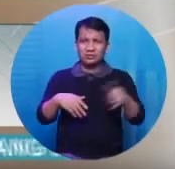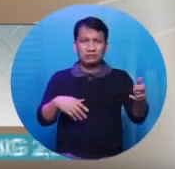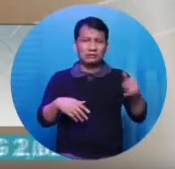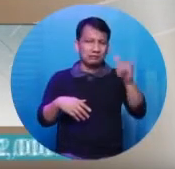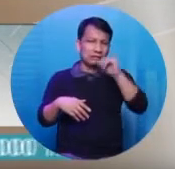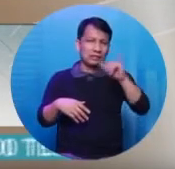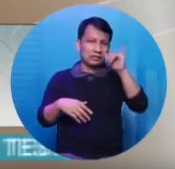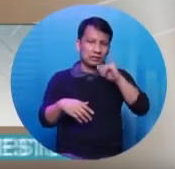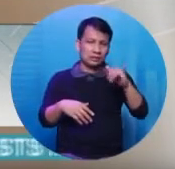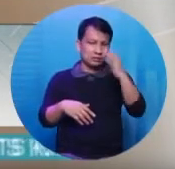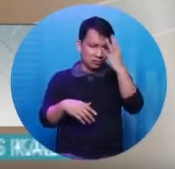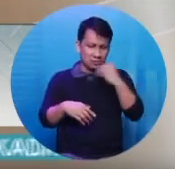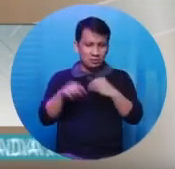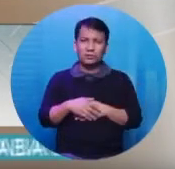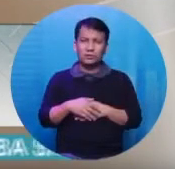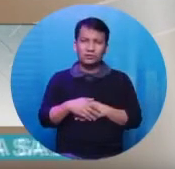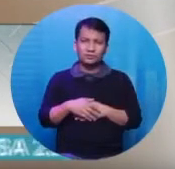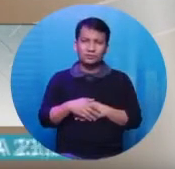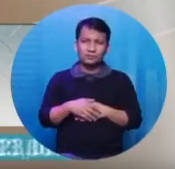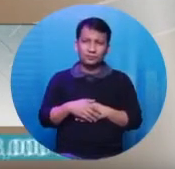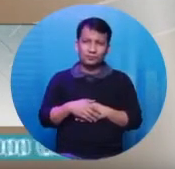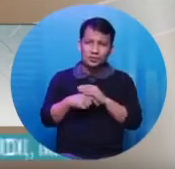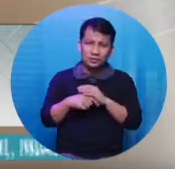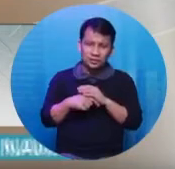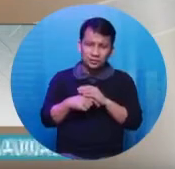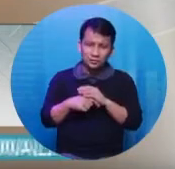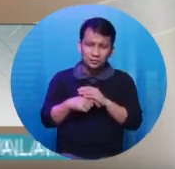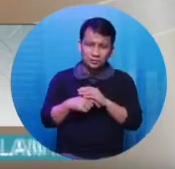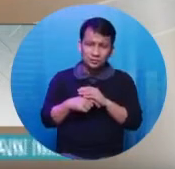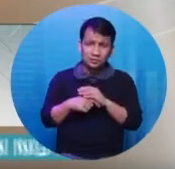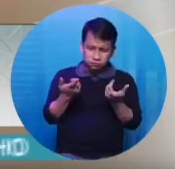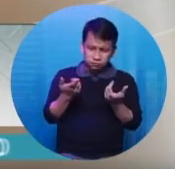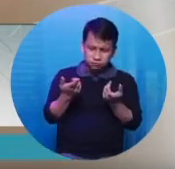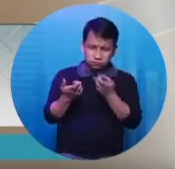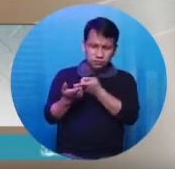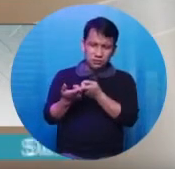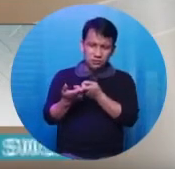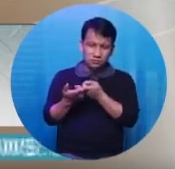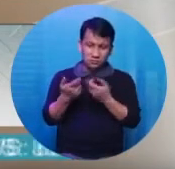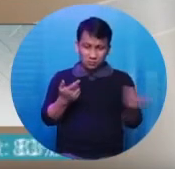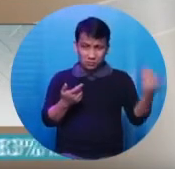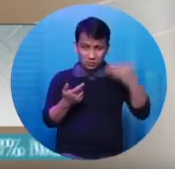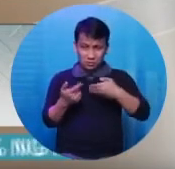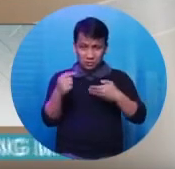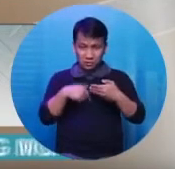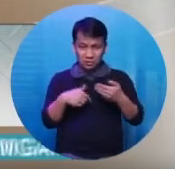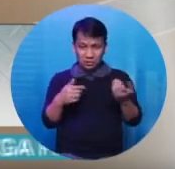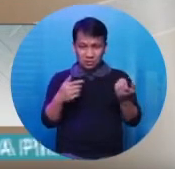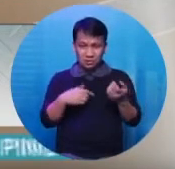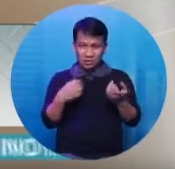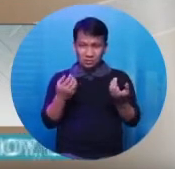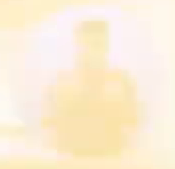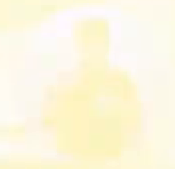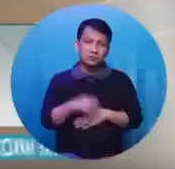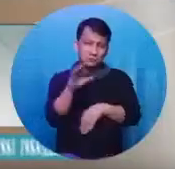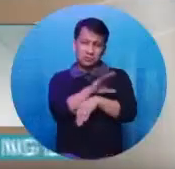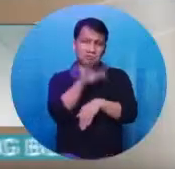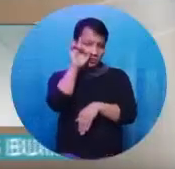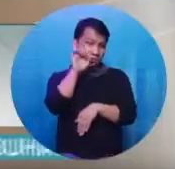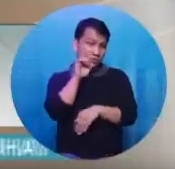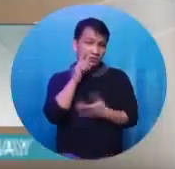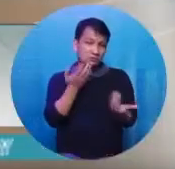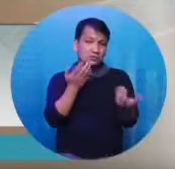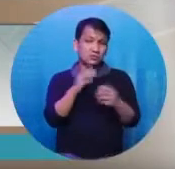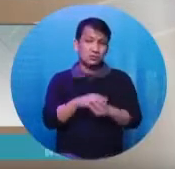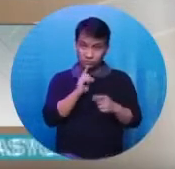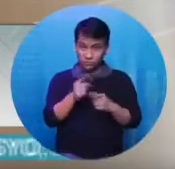siya. Natutulog po ako noon. Tapos yun po, dun na po siya parang pumunta po siya sa akin, tapos pinilit niya na po ako. Nangyari